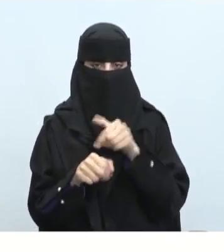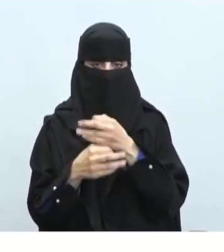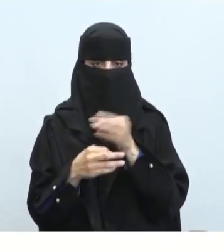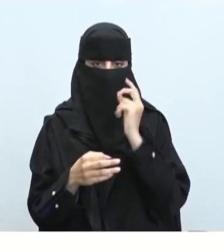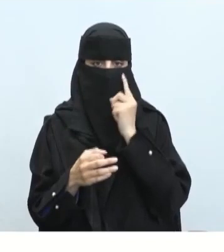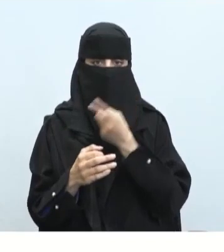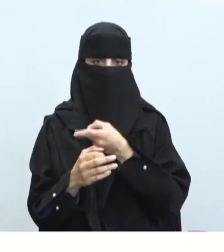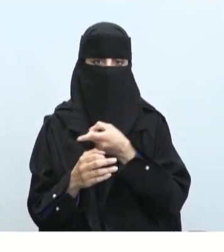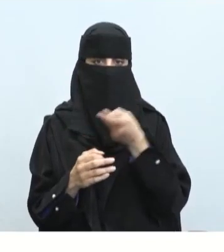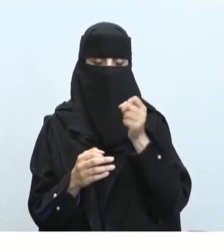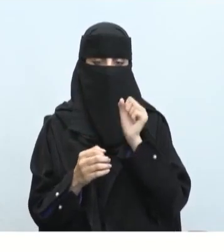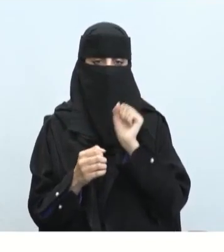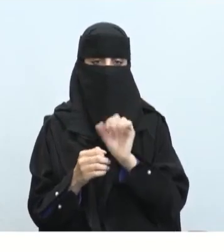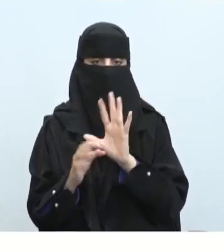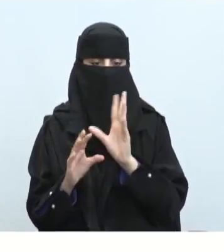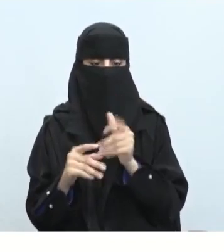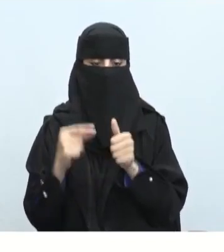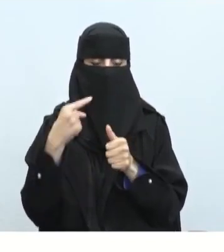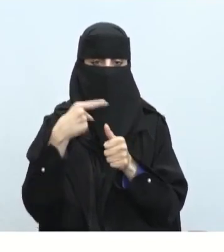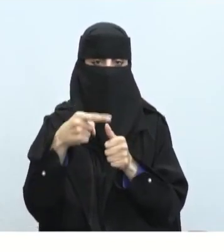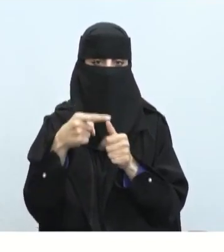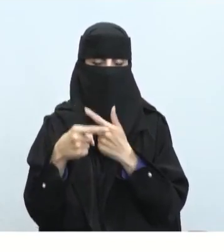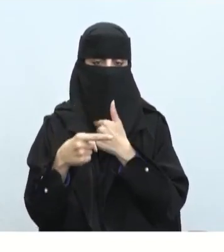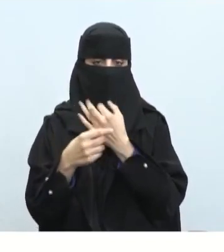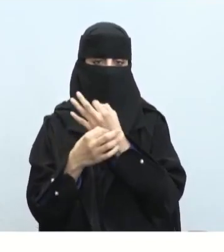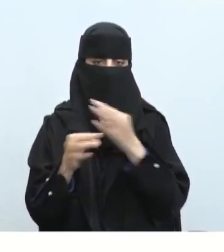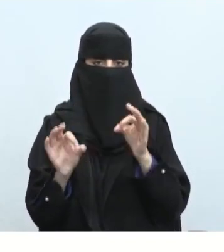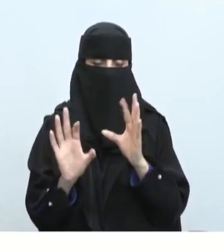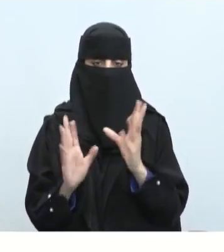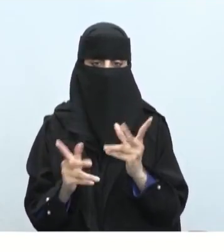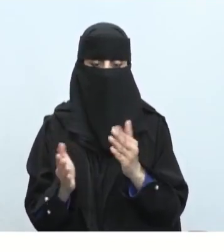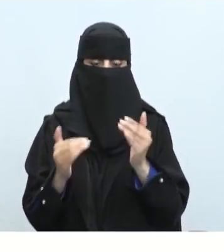سوف نتعرف ايضا على علامات نصب الاسم